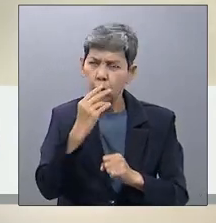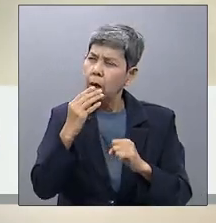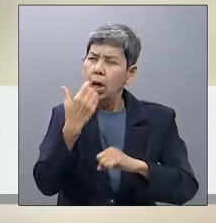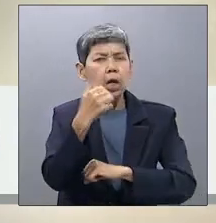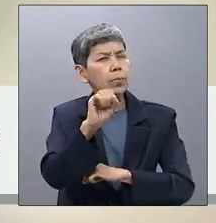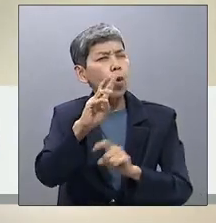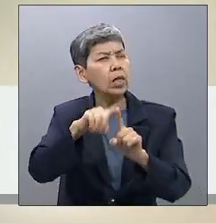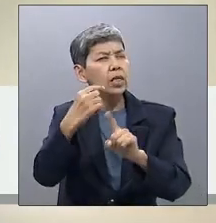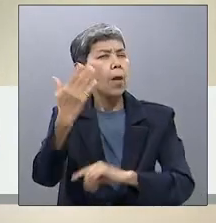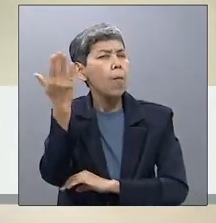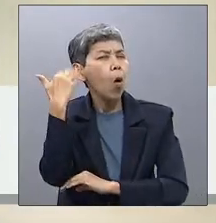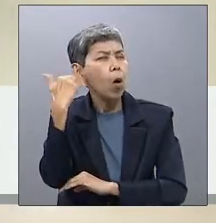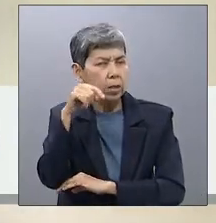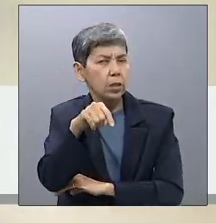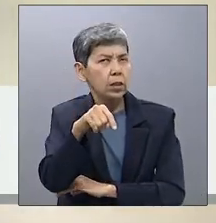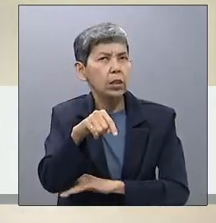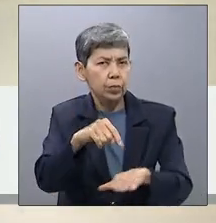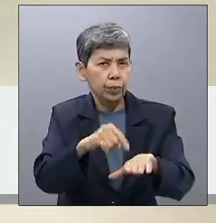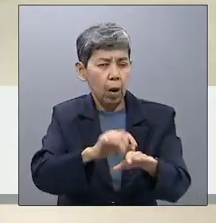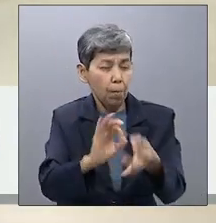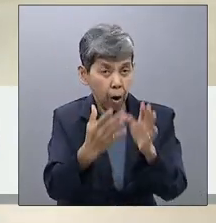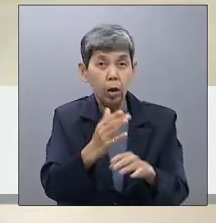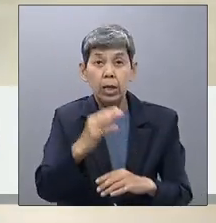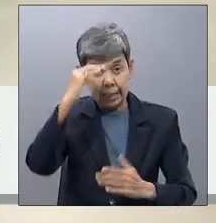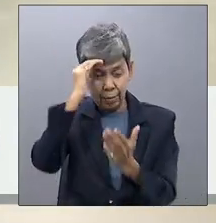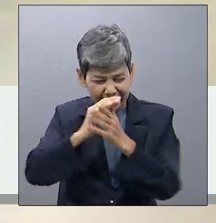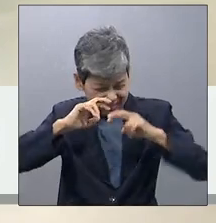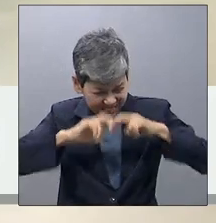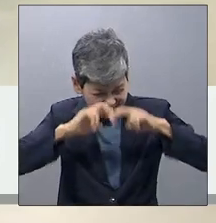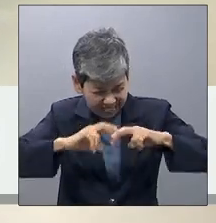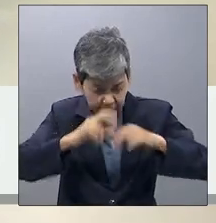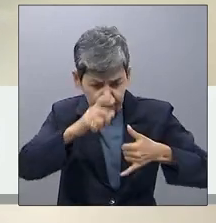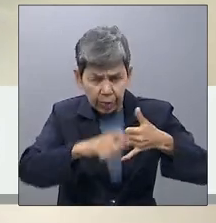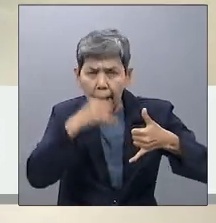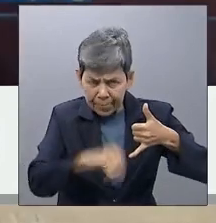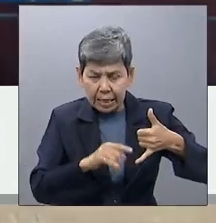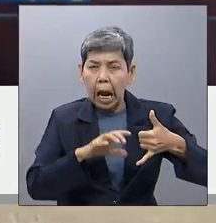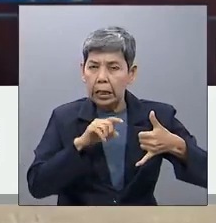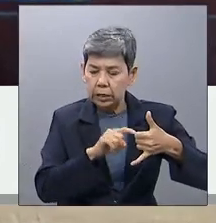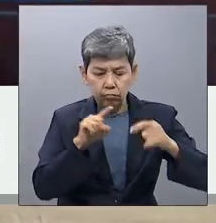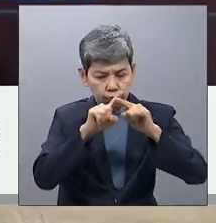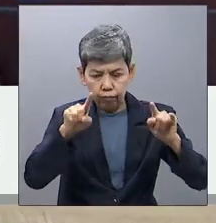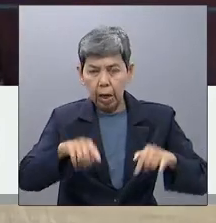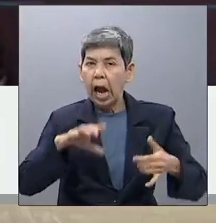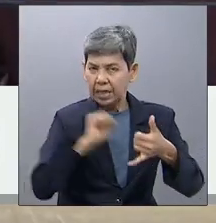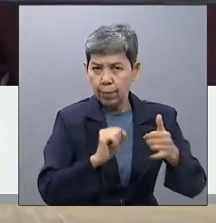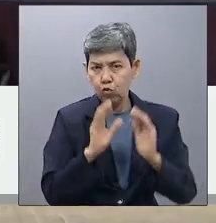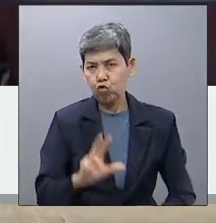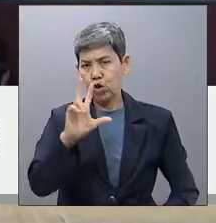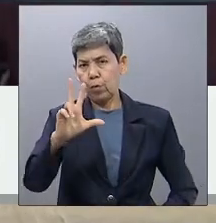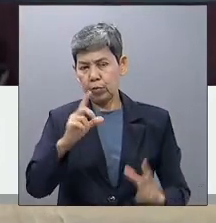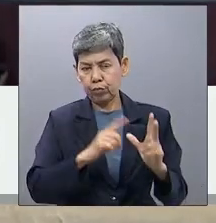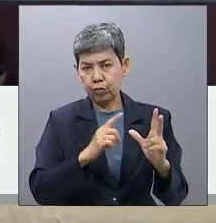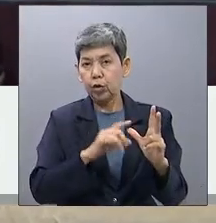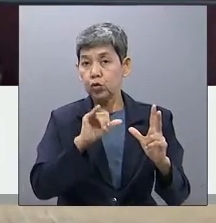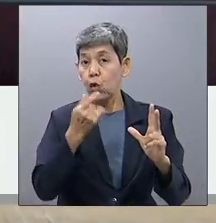16มกราคมนะคะเจ้าหน้าที่ตำรวจสามารถระบุตัวผู้ก่อเหตุและออกหมายจับได้3คนคือนาย